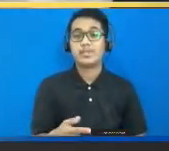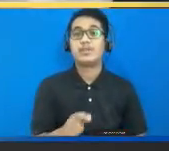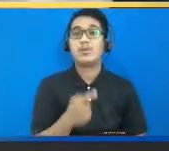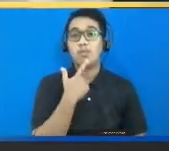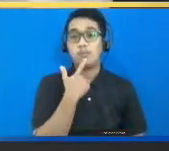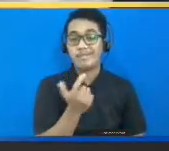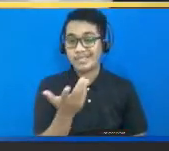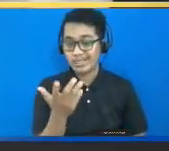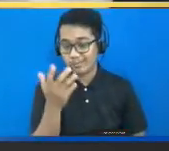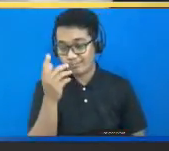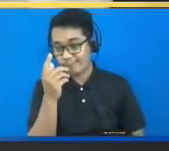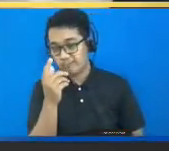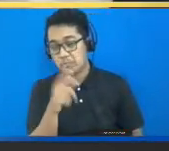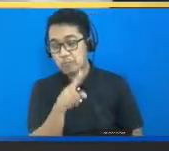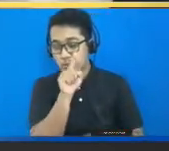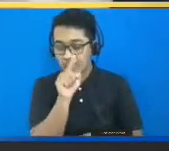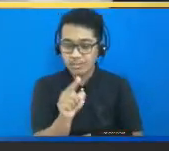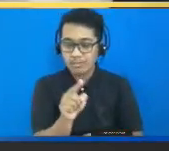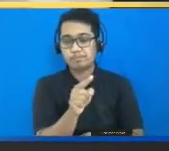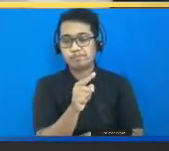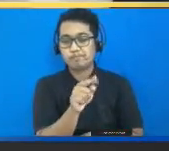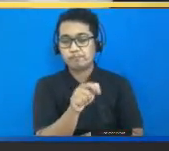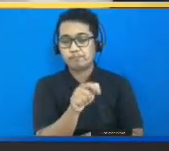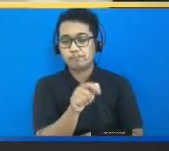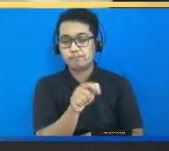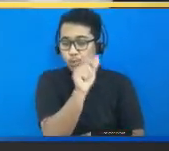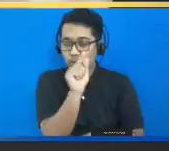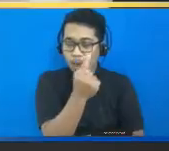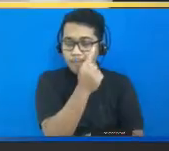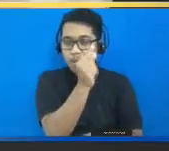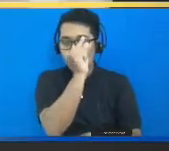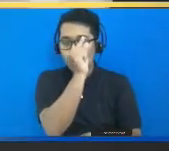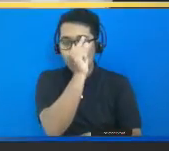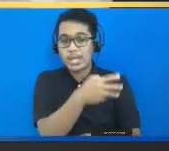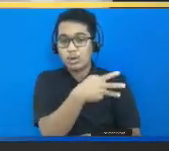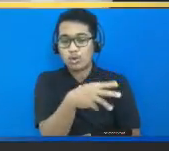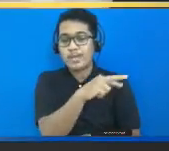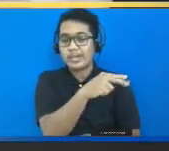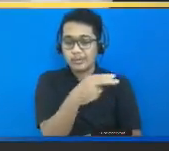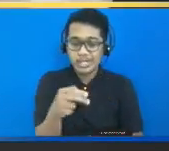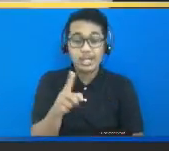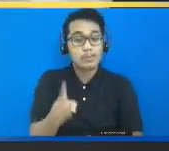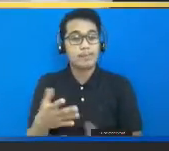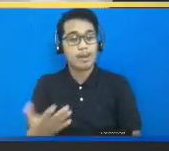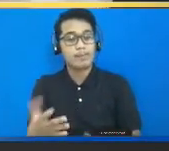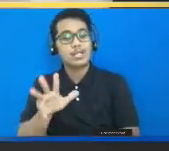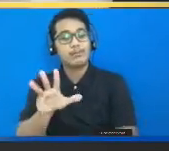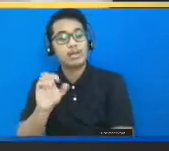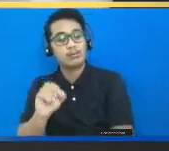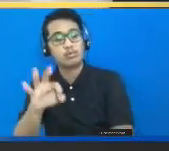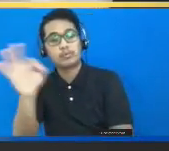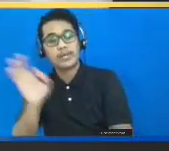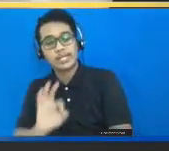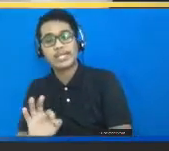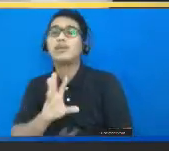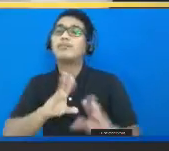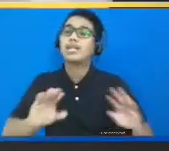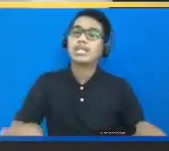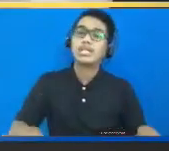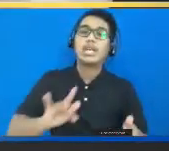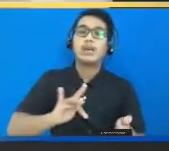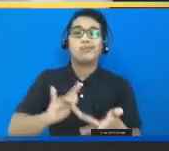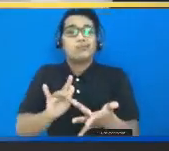pemulihan ekonomi Indonesia karena 90% pekerja informal udah pas tidak bayar